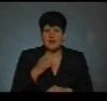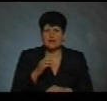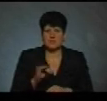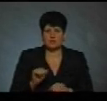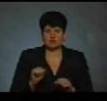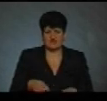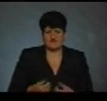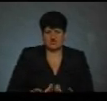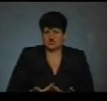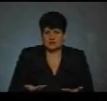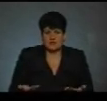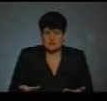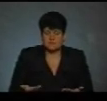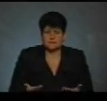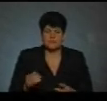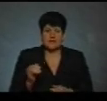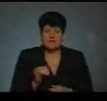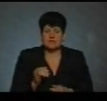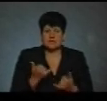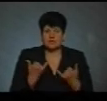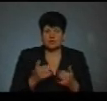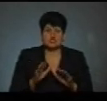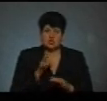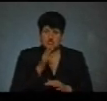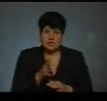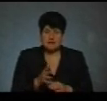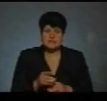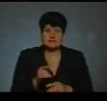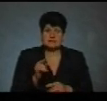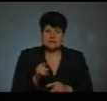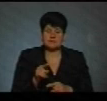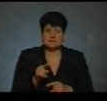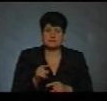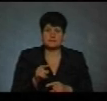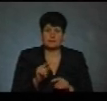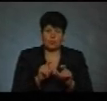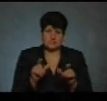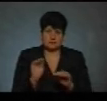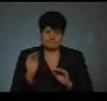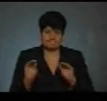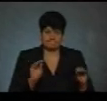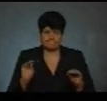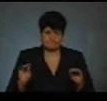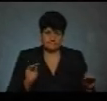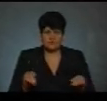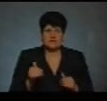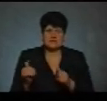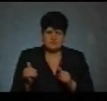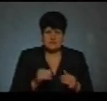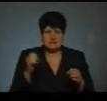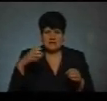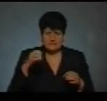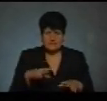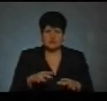жити. І на даний час пости ми доукомплектували, вони забезпечені світлом,